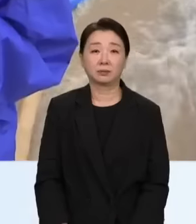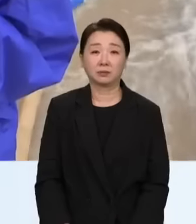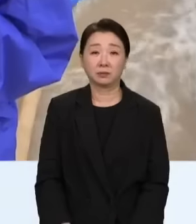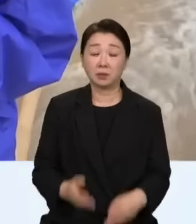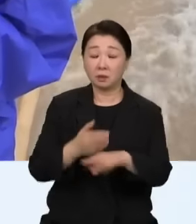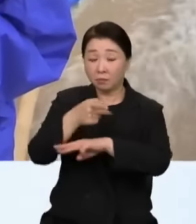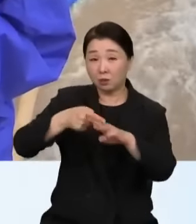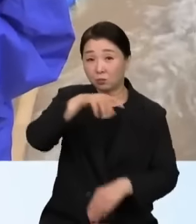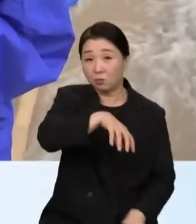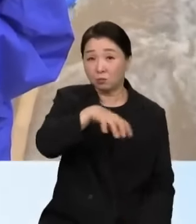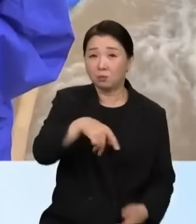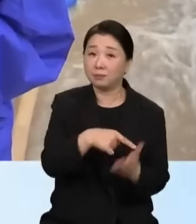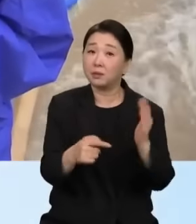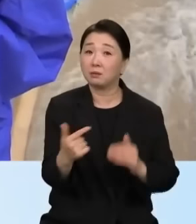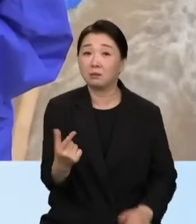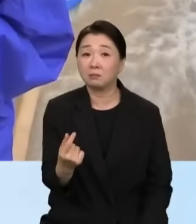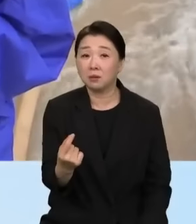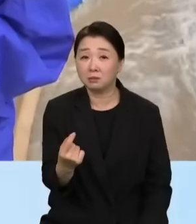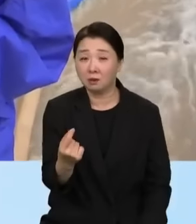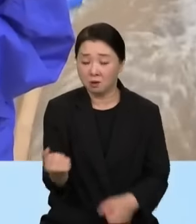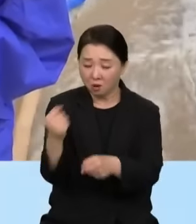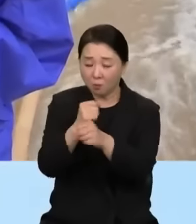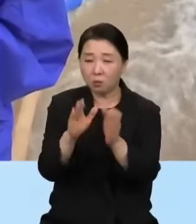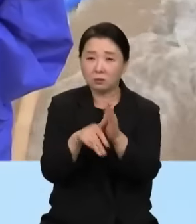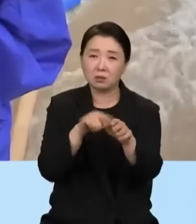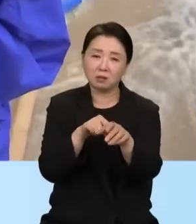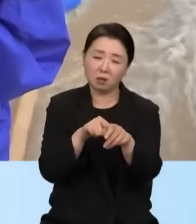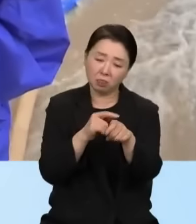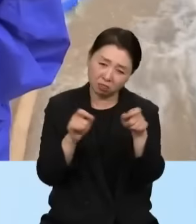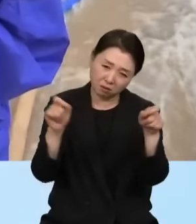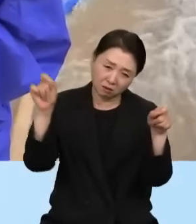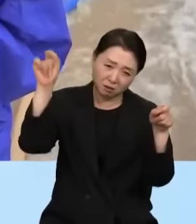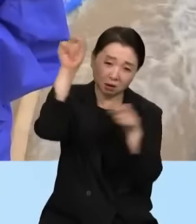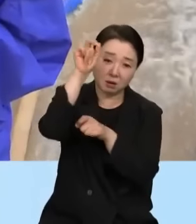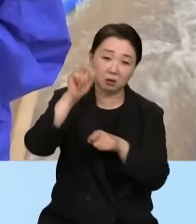파주 곳곳에 피해가 컸죠. 근데 복구에 시간이 꽤 필요하다고요?